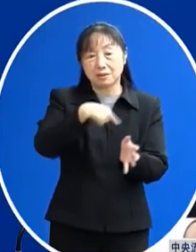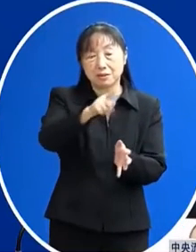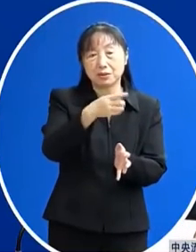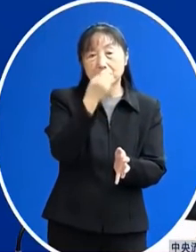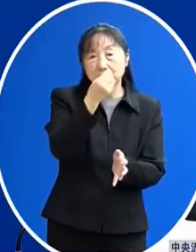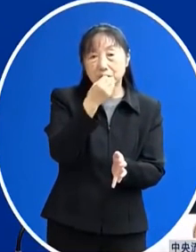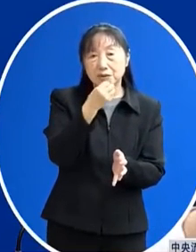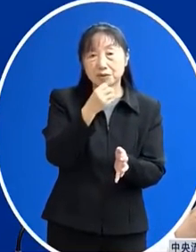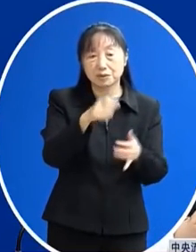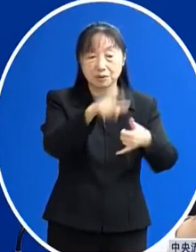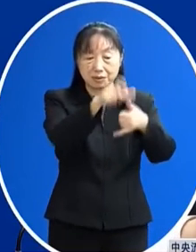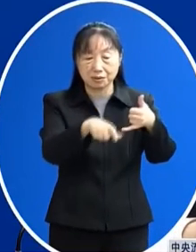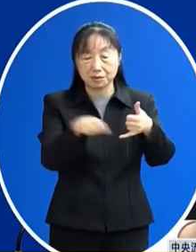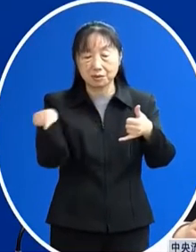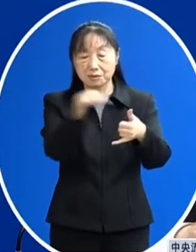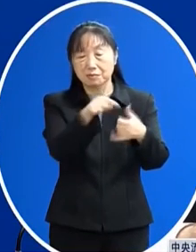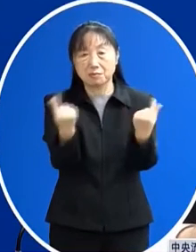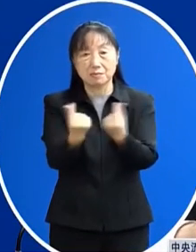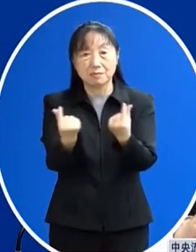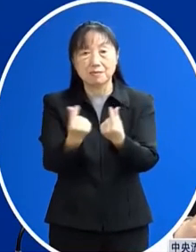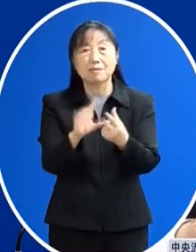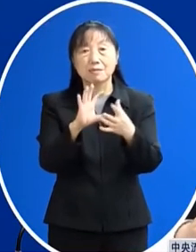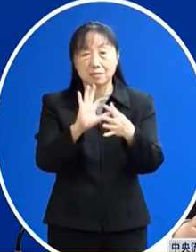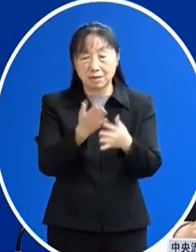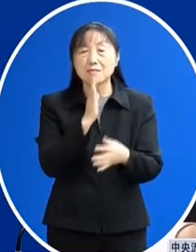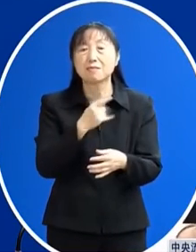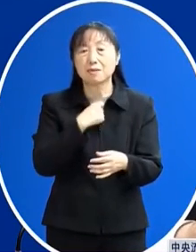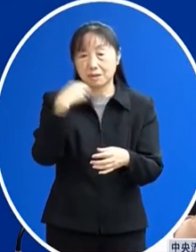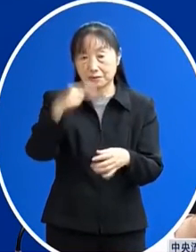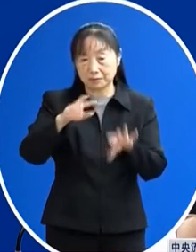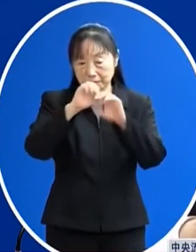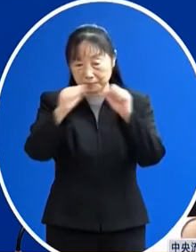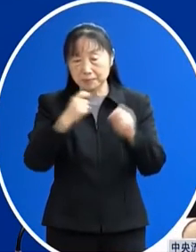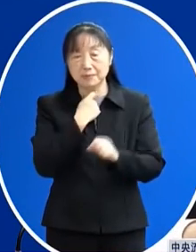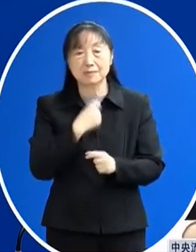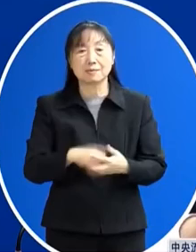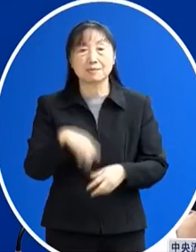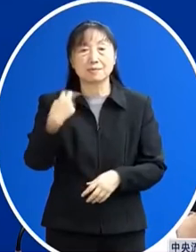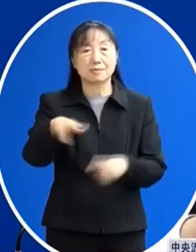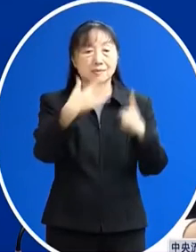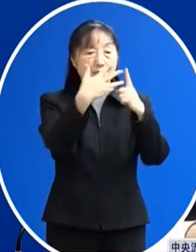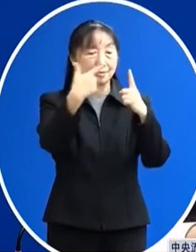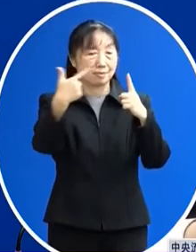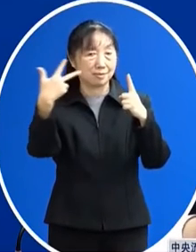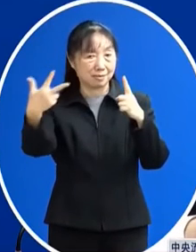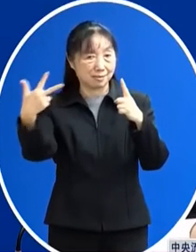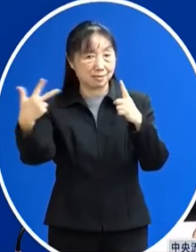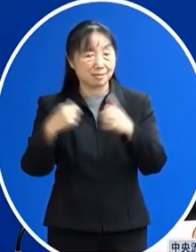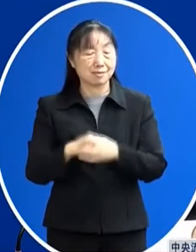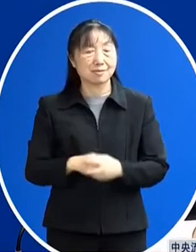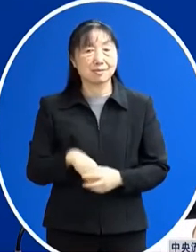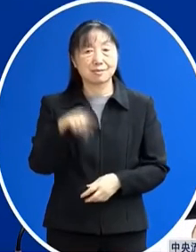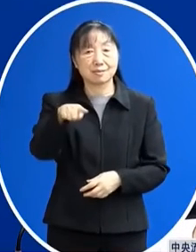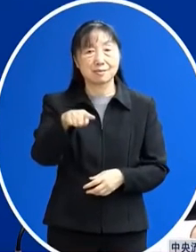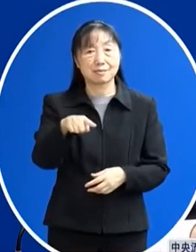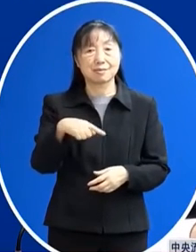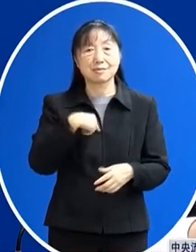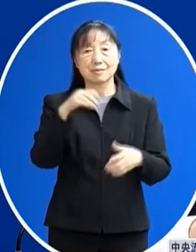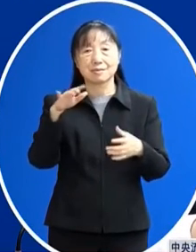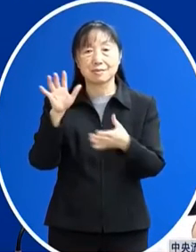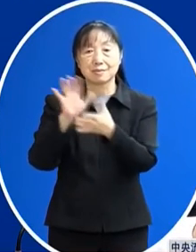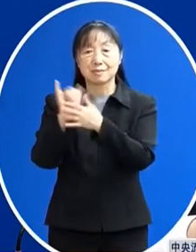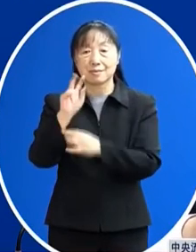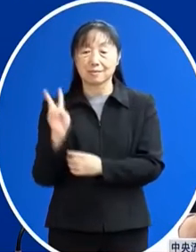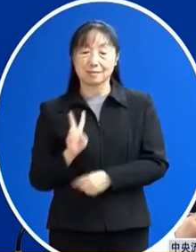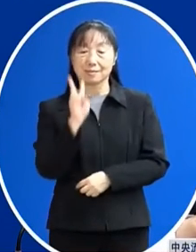有一些相关联，还需要后续再厘清。那另外18677刚刚有说明过这位带着女友去